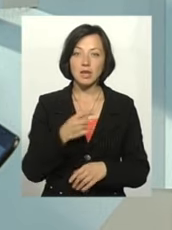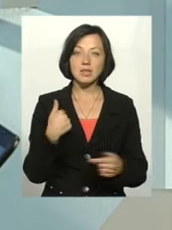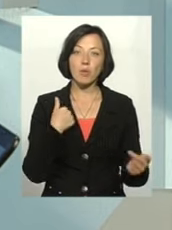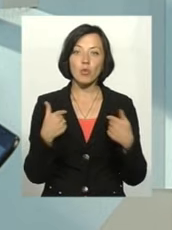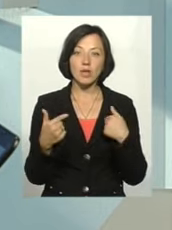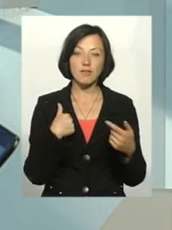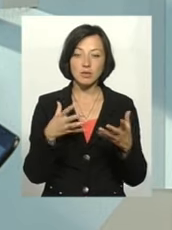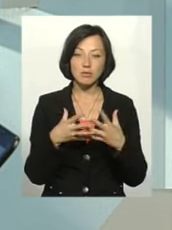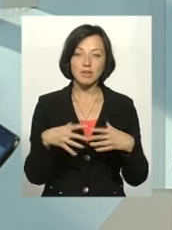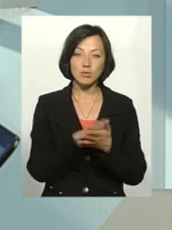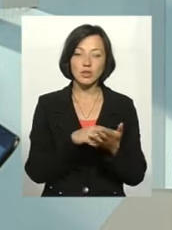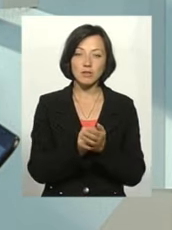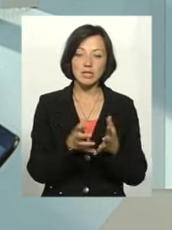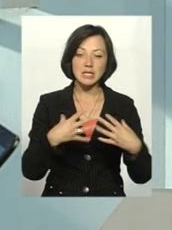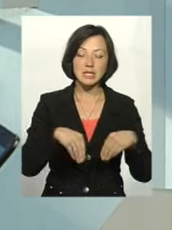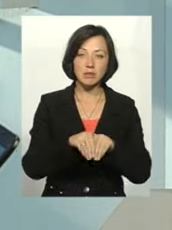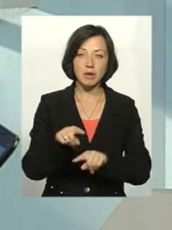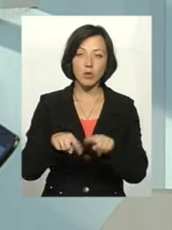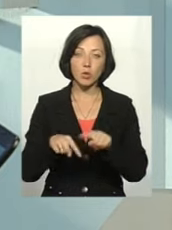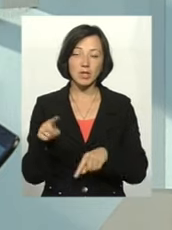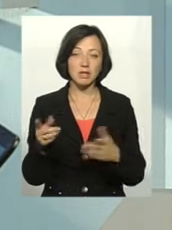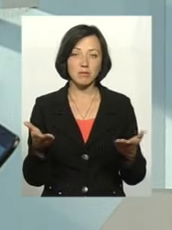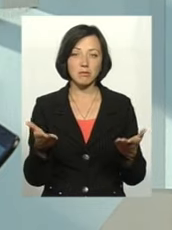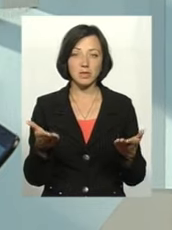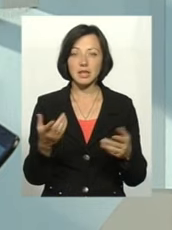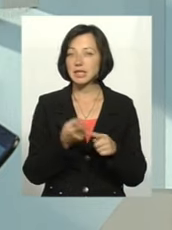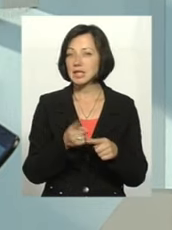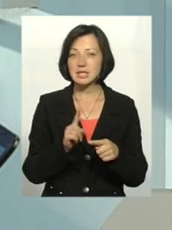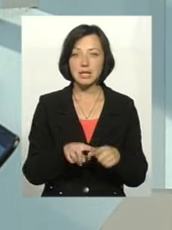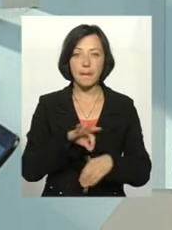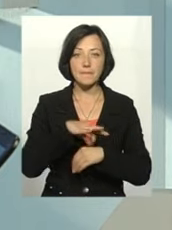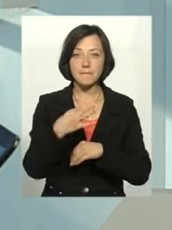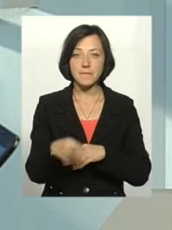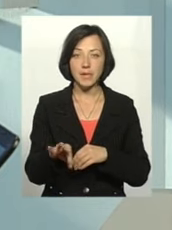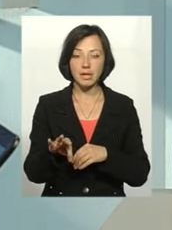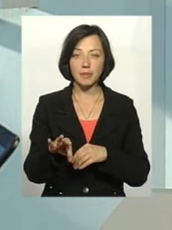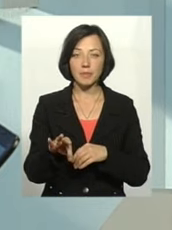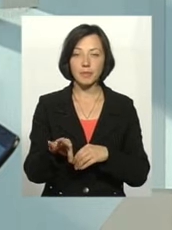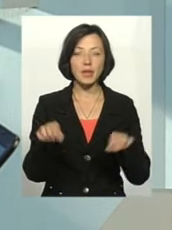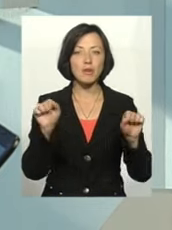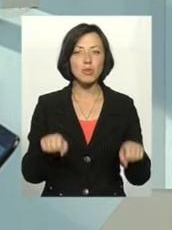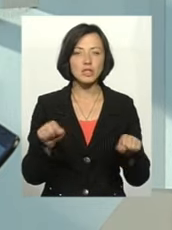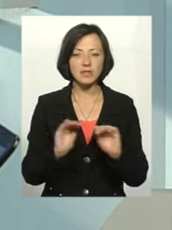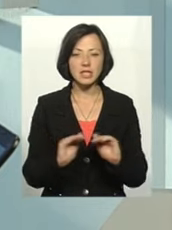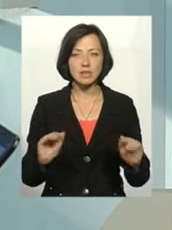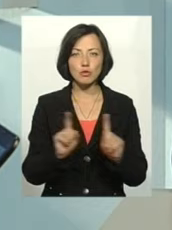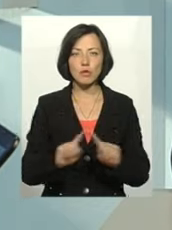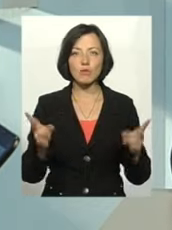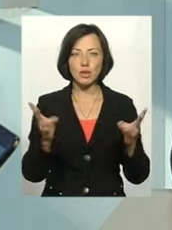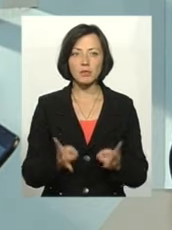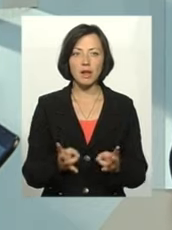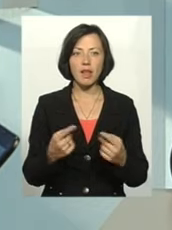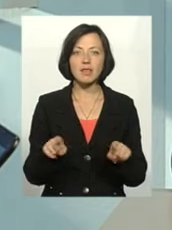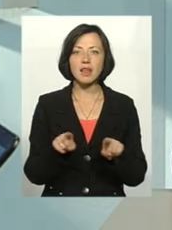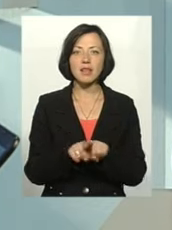понівеченими сім'ями, родинами, знаєте, це вже біль, вона, можливо, дітки з особливими потребами вже не